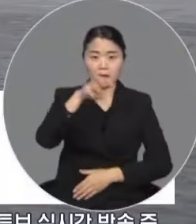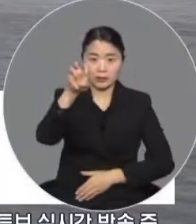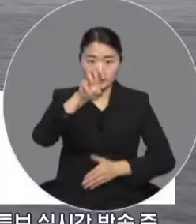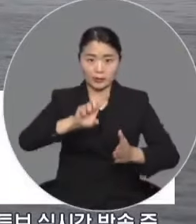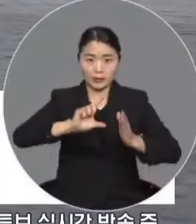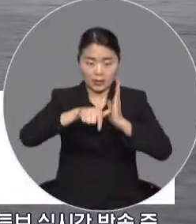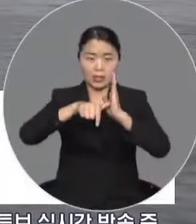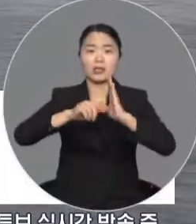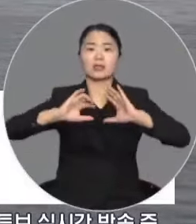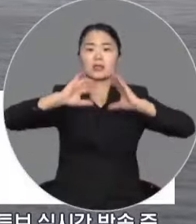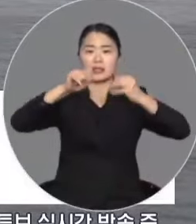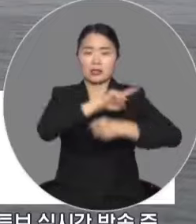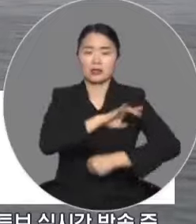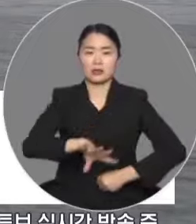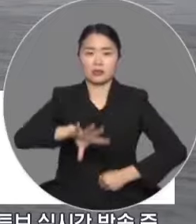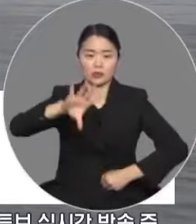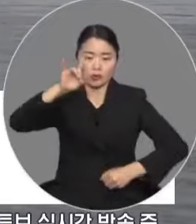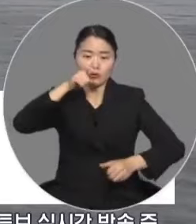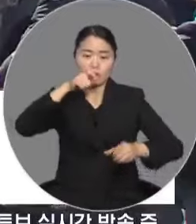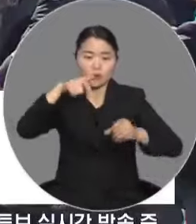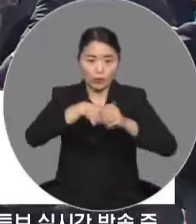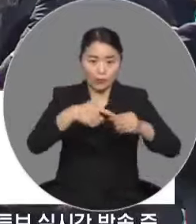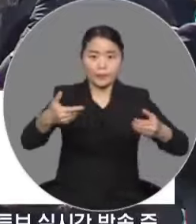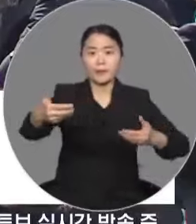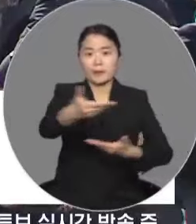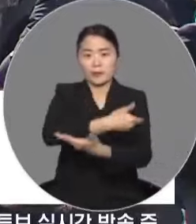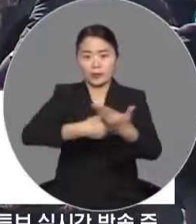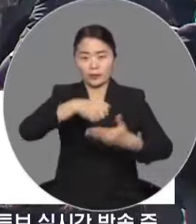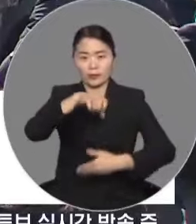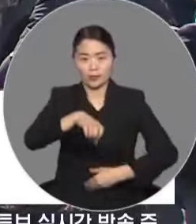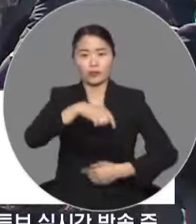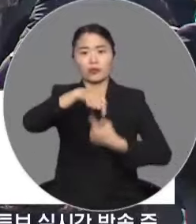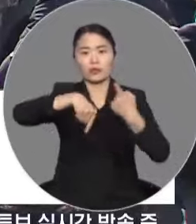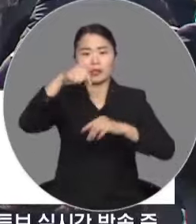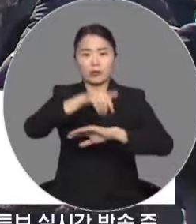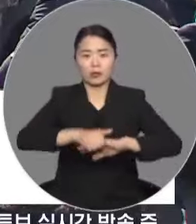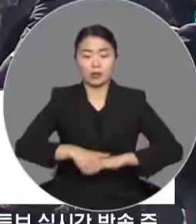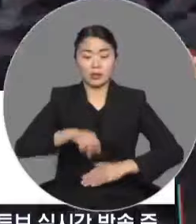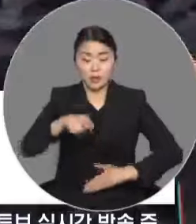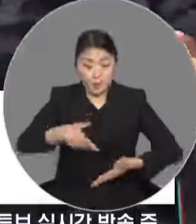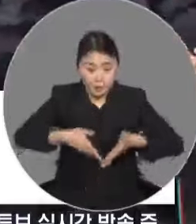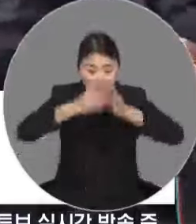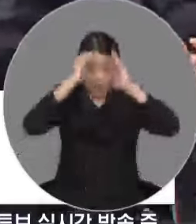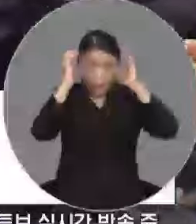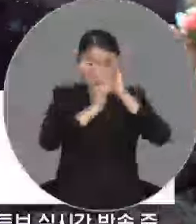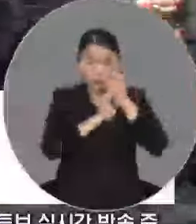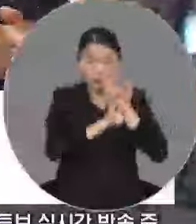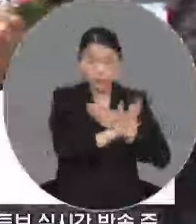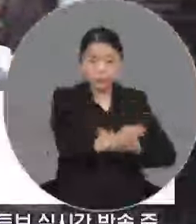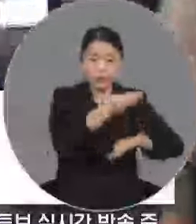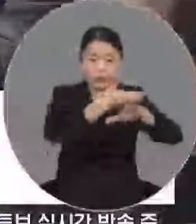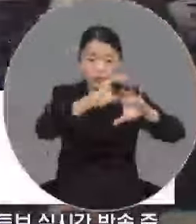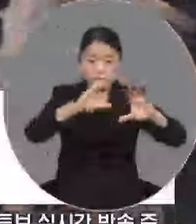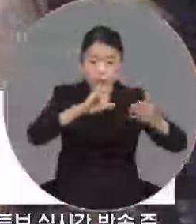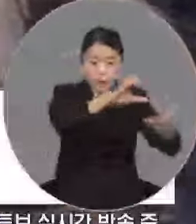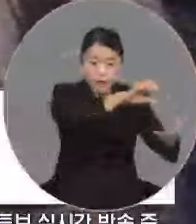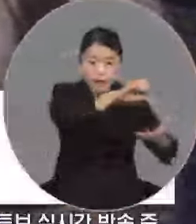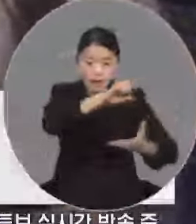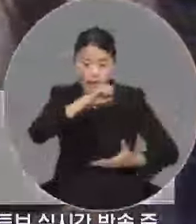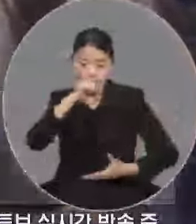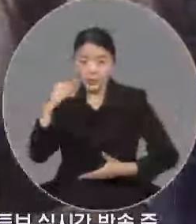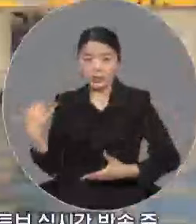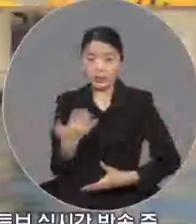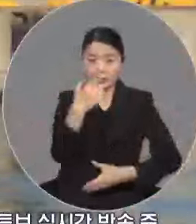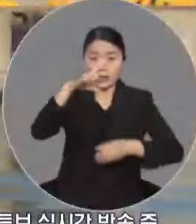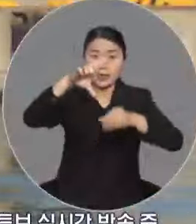최초로 수소터미널을 운영할 예정입니다. 수소터미널까지 완공되면 해외에서 수입된 암모니아로부터 수소를 생산하게